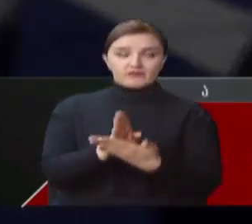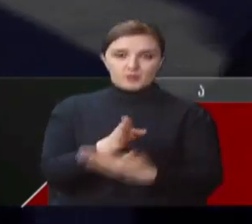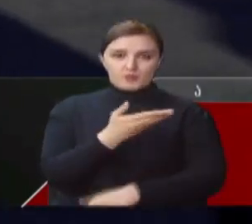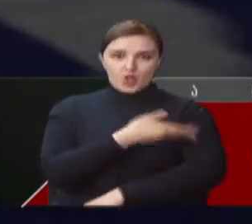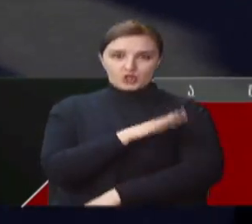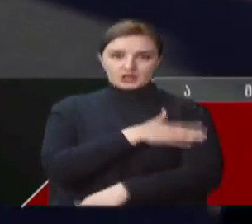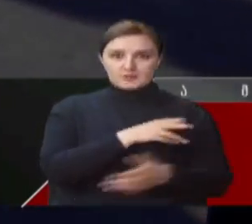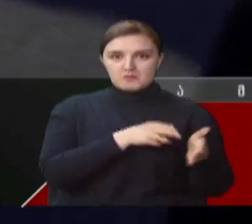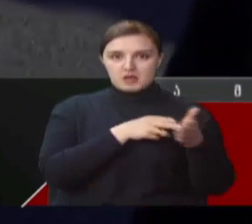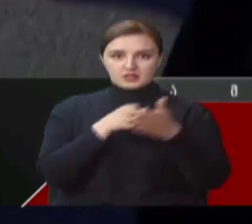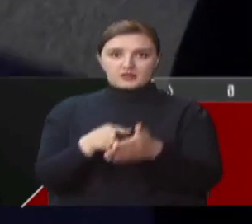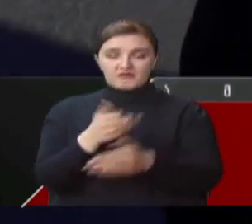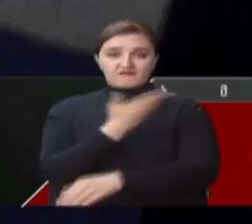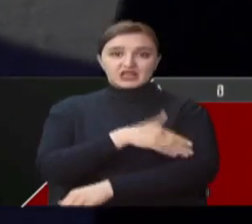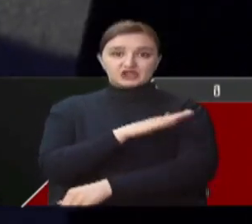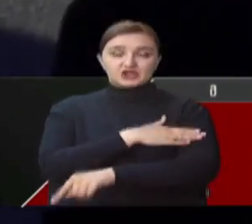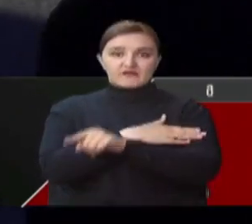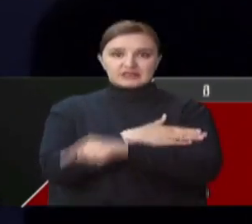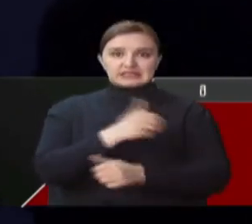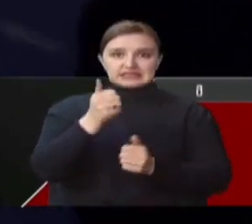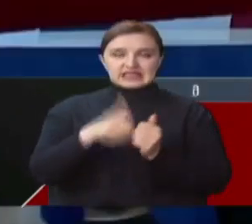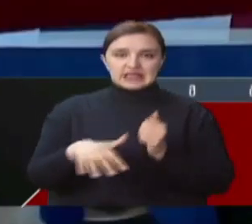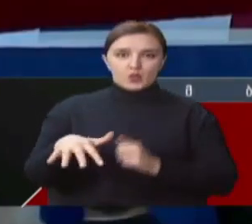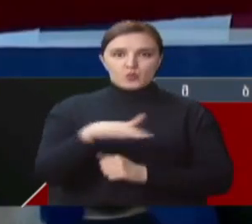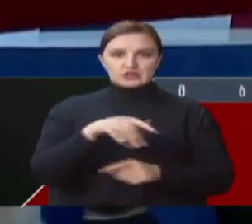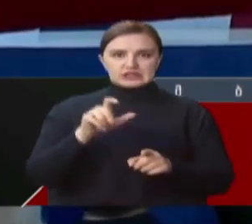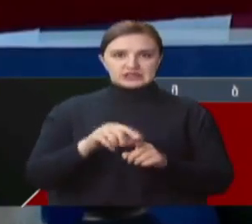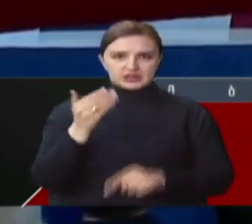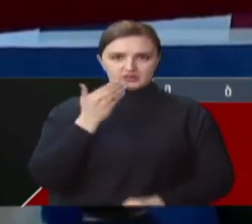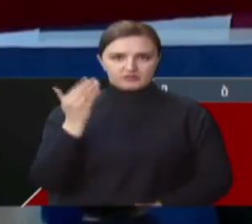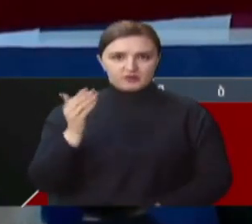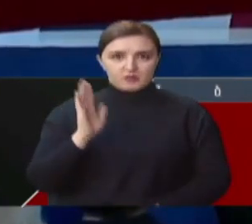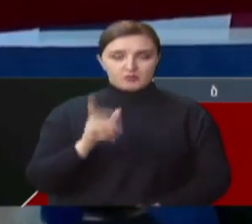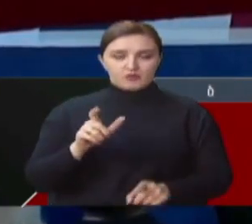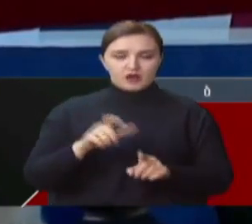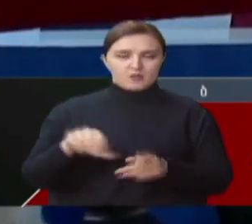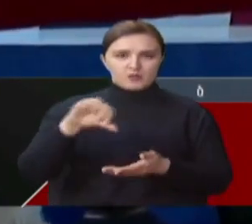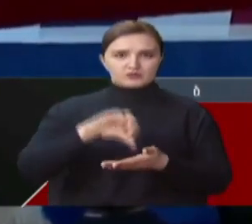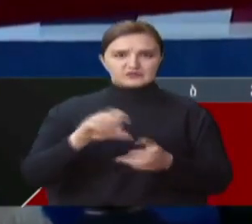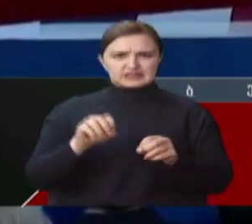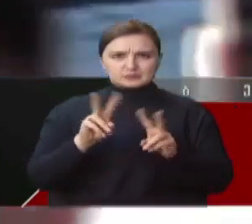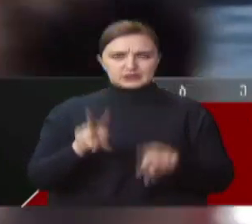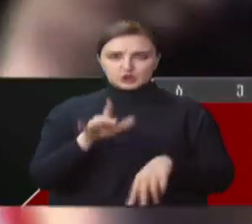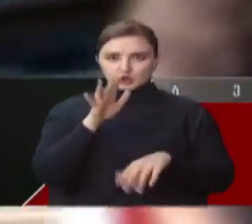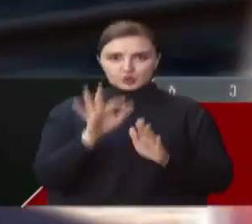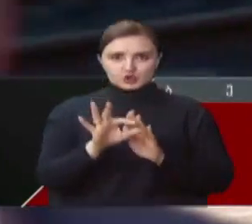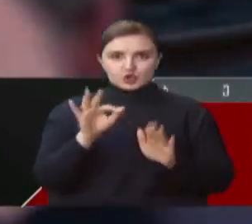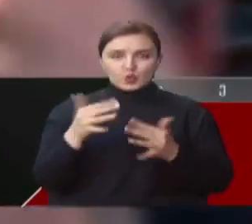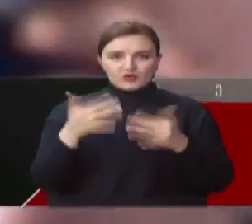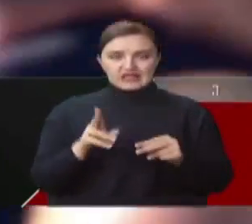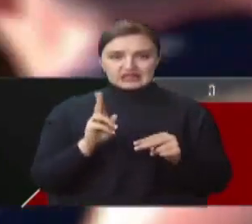მატარებლით. ჯო ბაიდენი ვარშავაში ცენტრალურ მოედანზე გამოვა სიტყვით. ამბობენ, რომ გამოსვლის დროს სპეციალურად ისეა შერჩეული, რომ